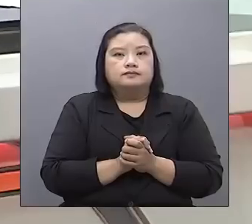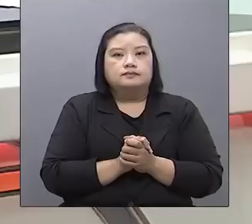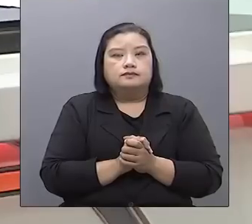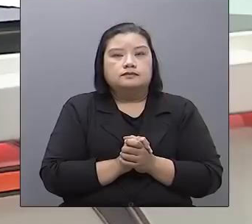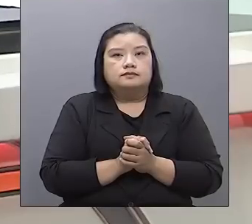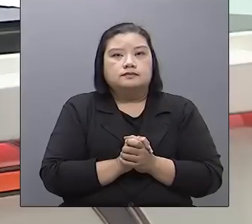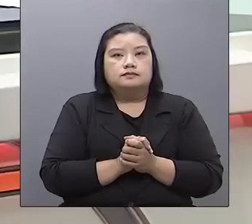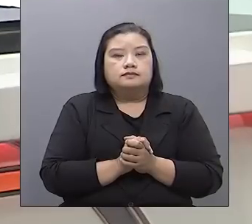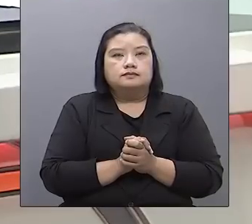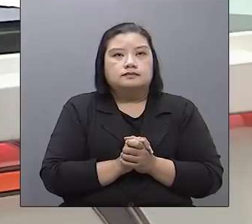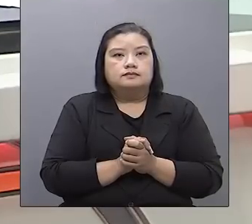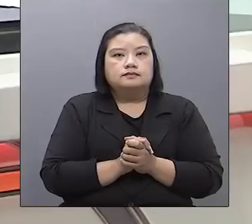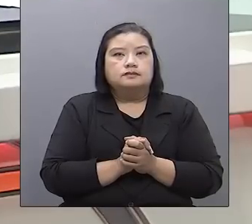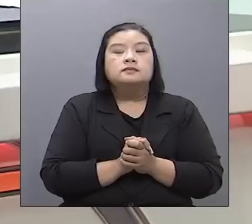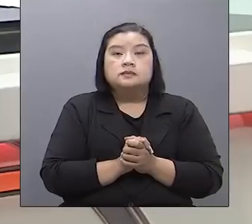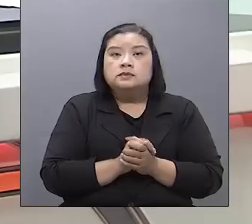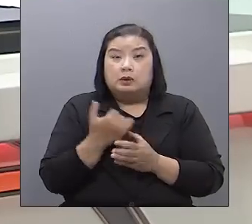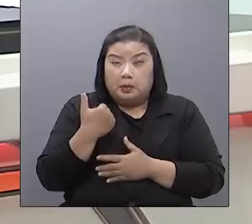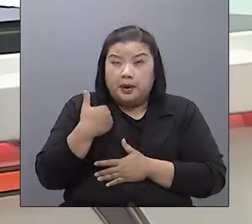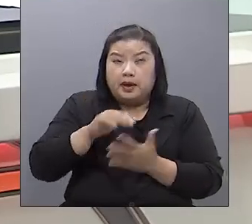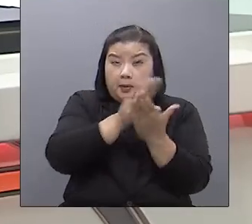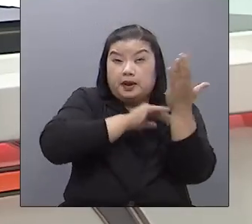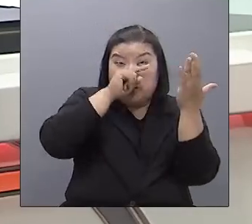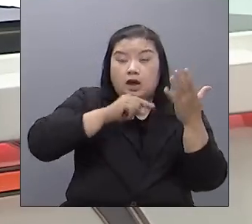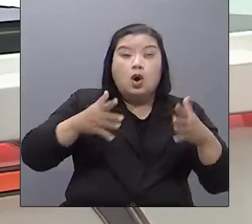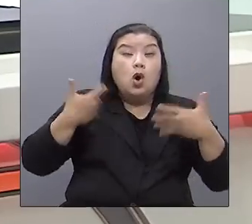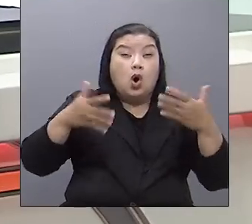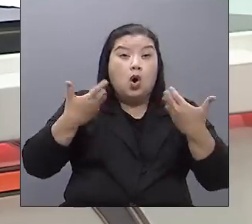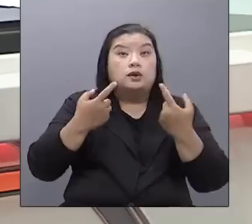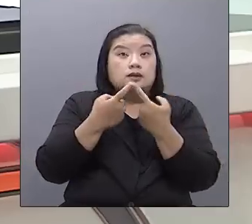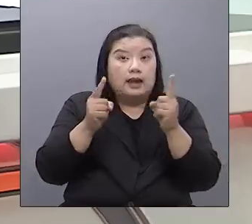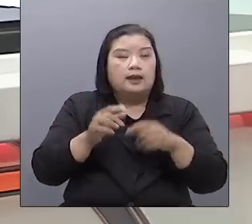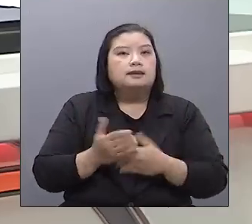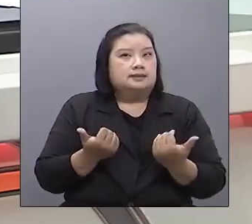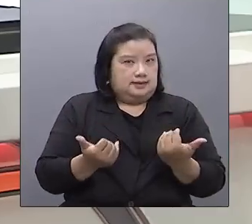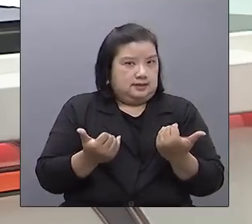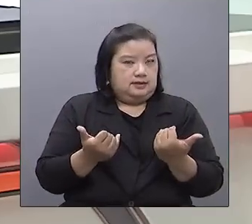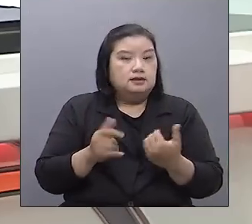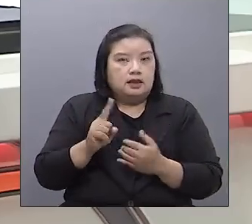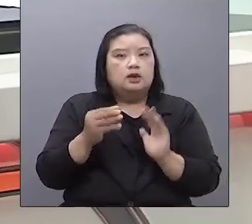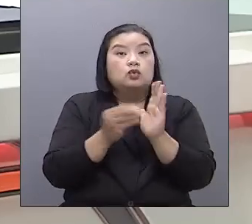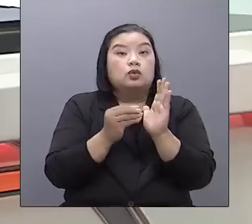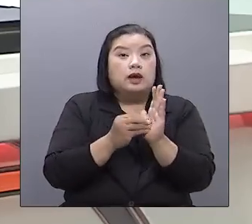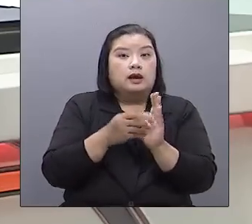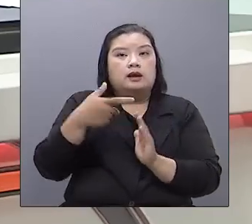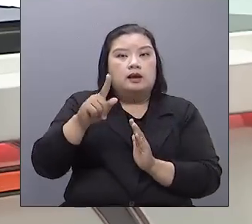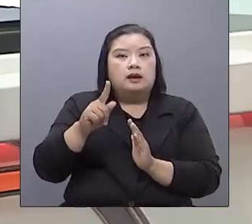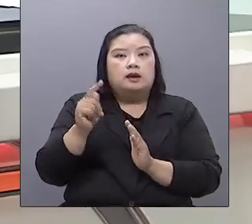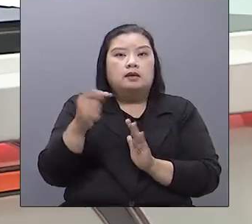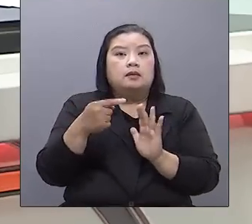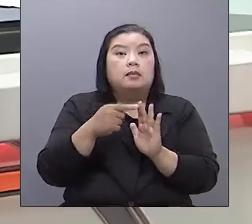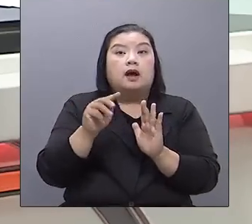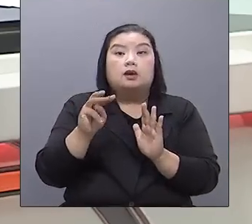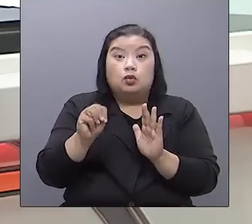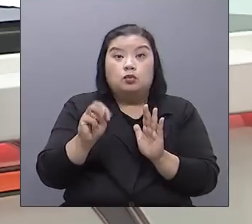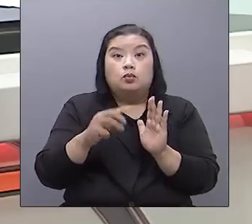ผู้ชมคะหลายพื้นที่ได้รับผลกระทบจากสภาพอากาศที่ร้อนนะคะแต่เขตเลือกตั้งที่2เขตปทุมวันเลือกกันภายในห้างสยามพารากอนค่ะ